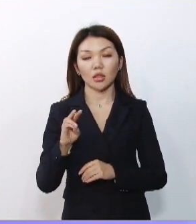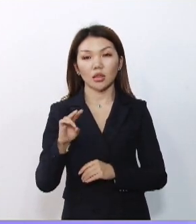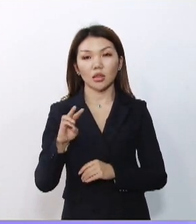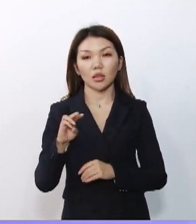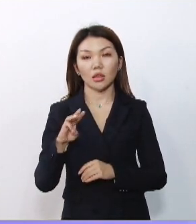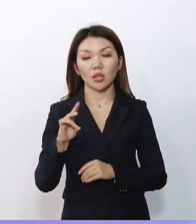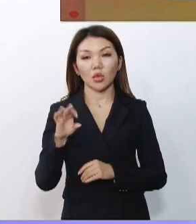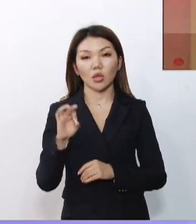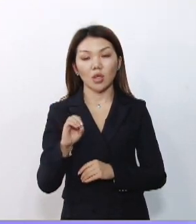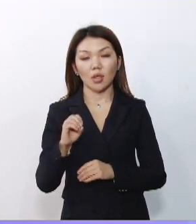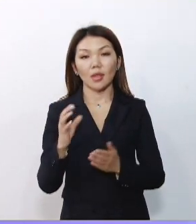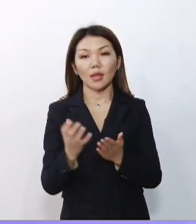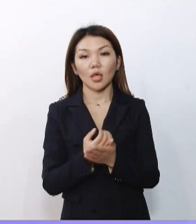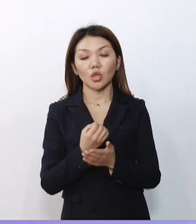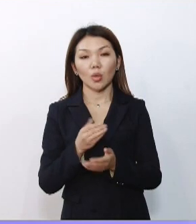Найдем остаток.